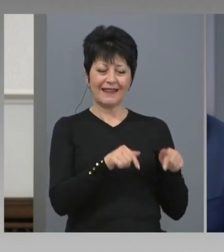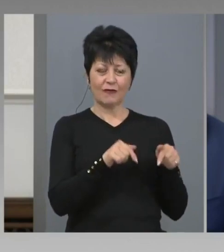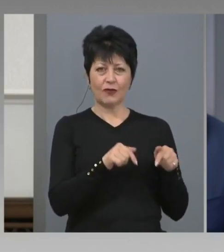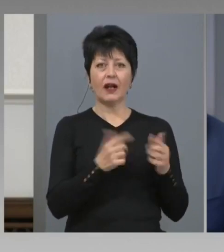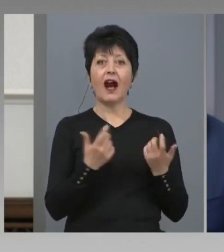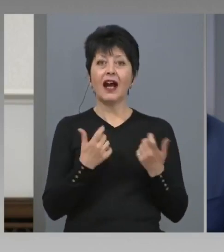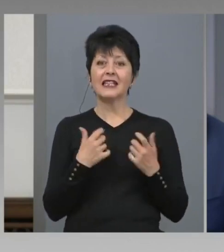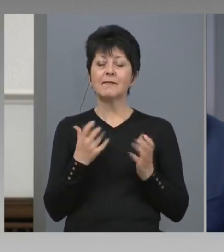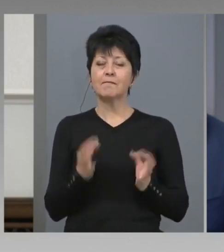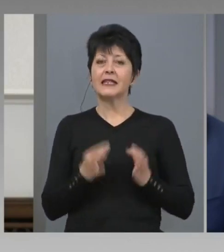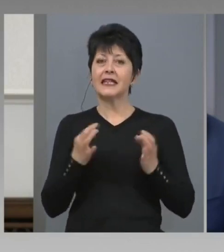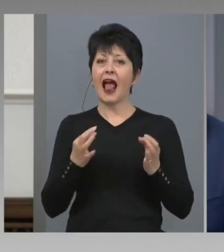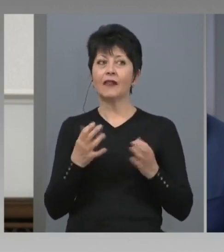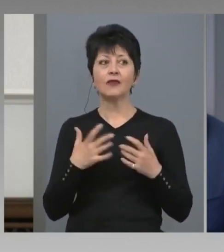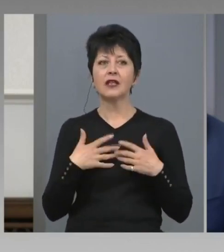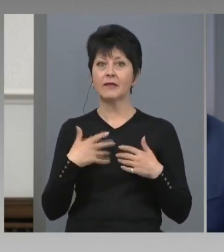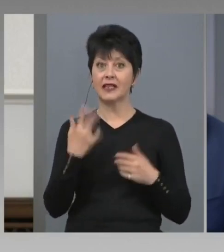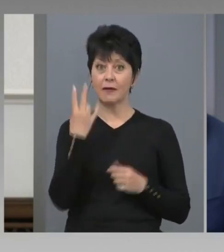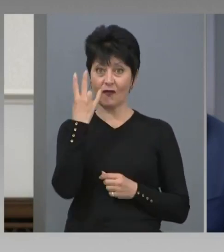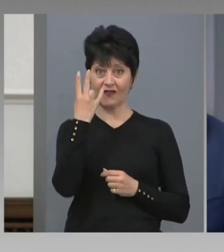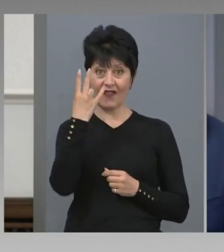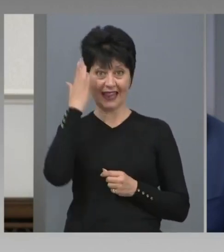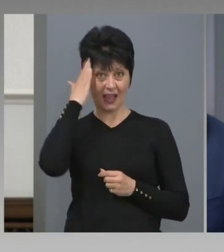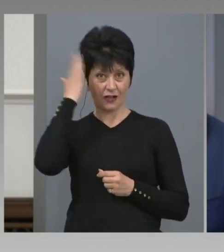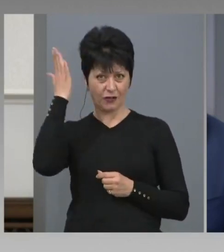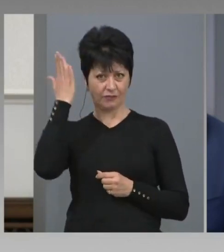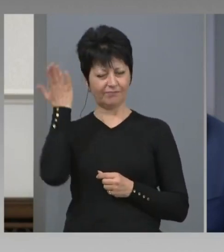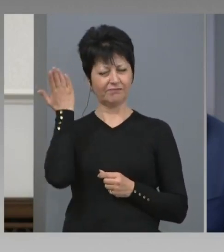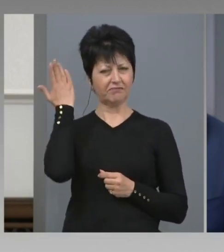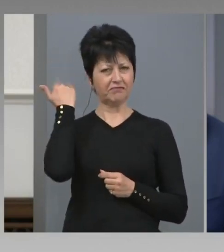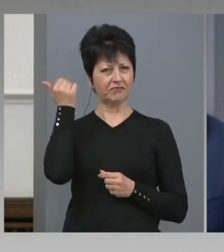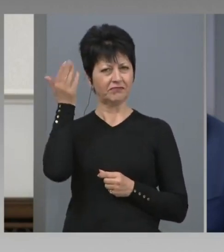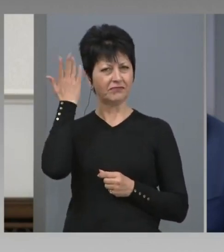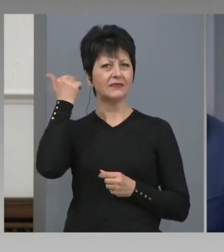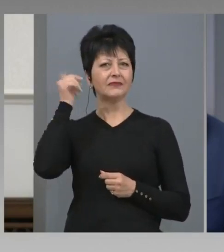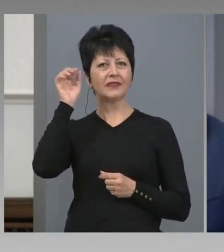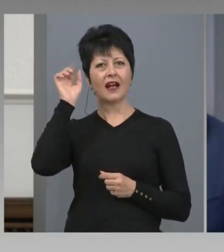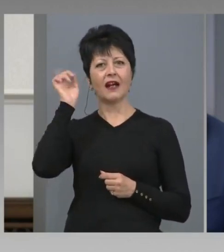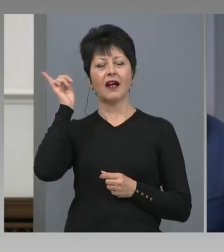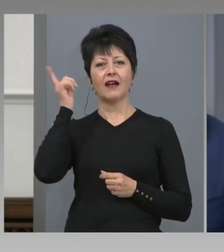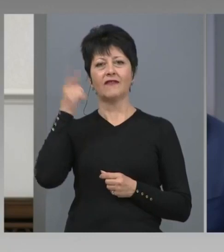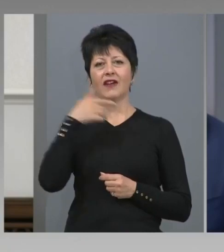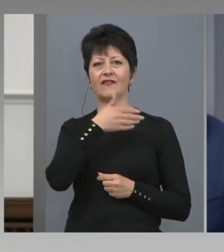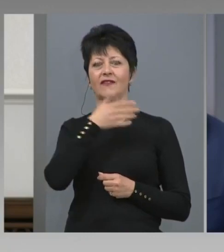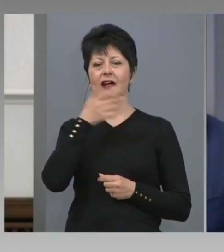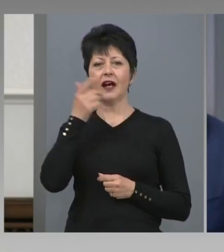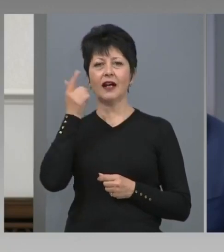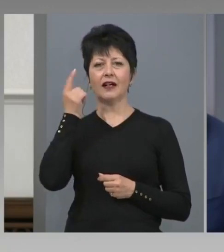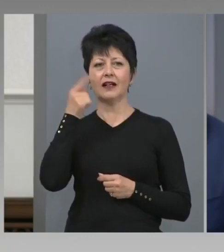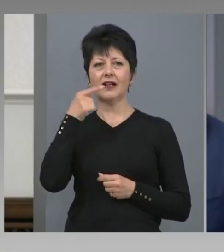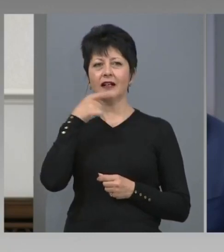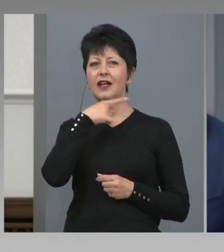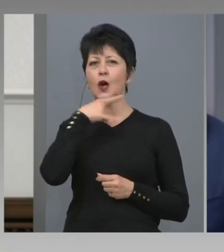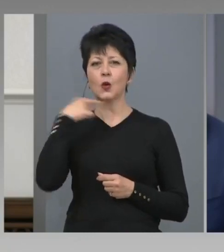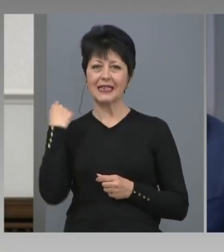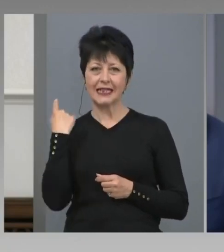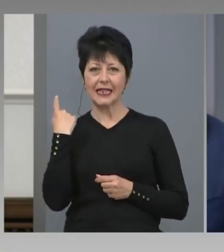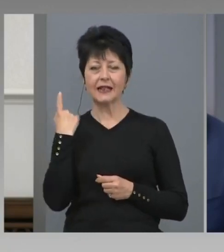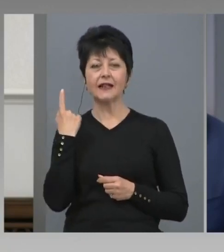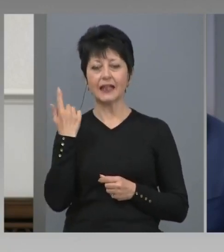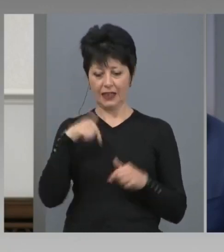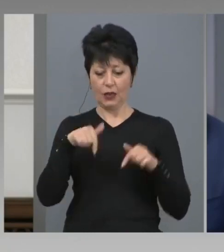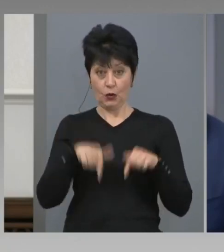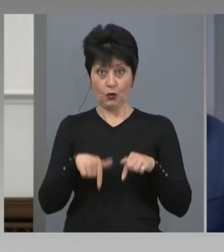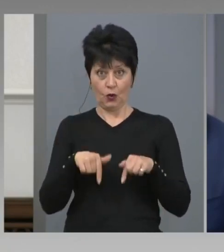се има в две държави. В бившия Съветски съюз и в нашата родина. Навсякъде тази специалност